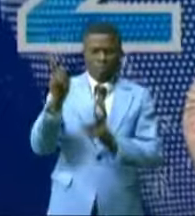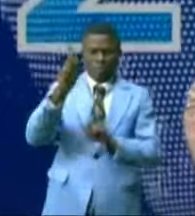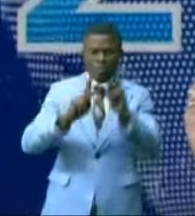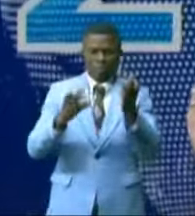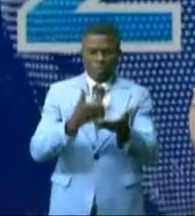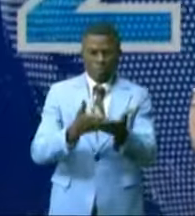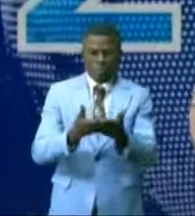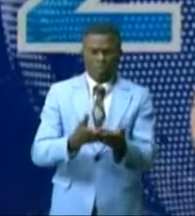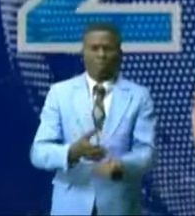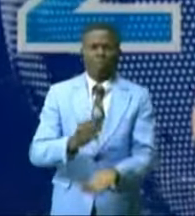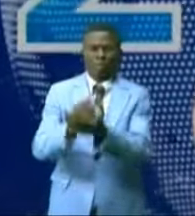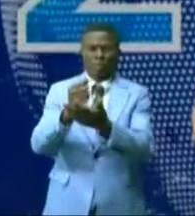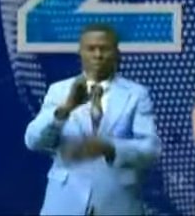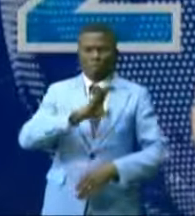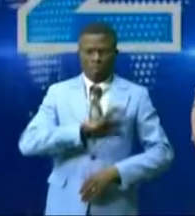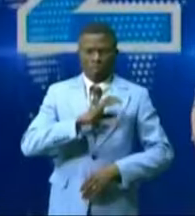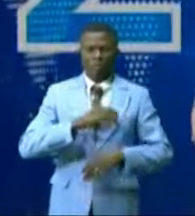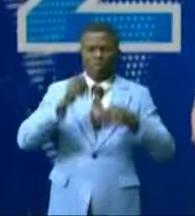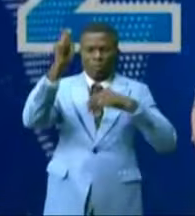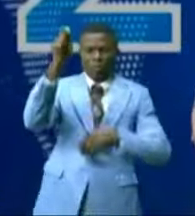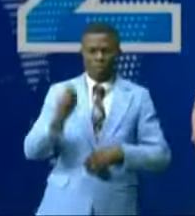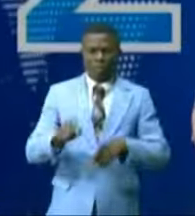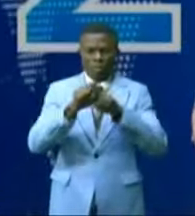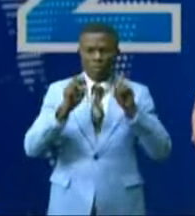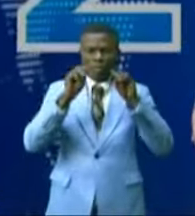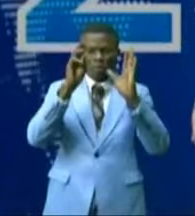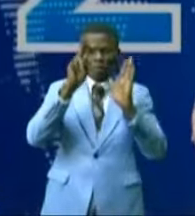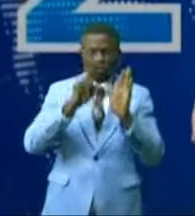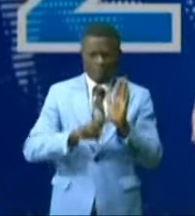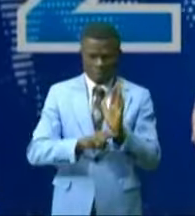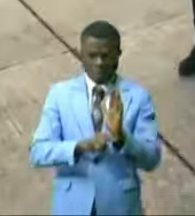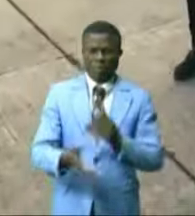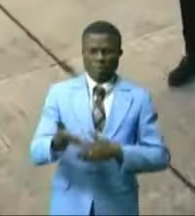privilégiant la police, l'armée et les enseignants. Reportage.